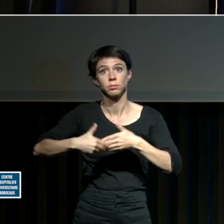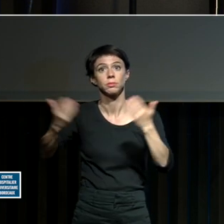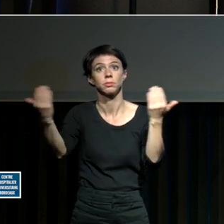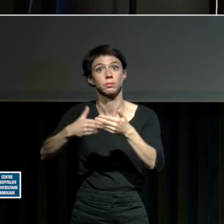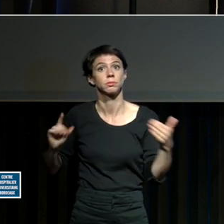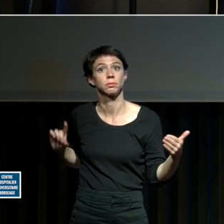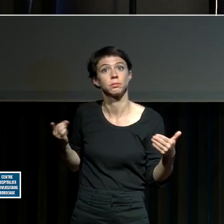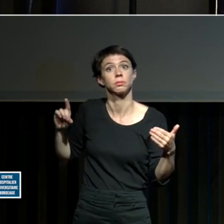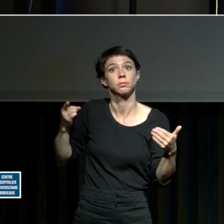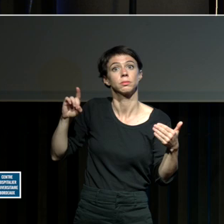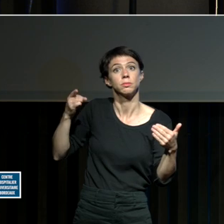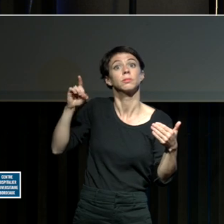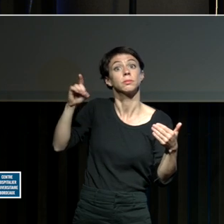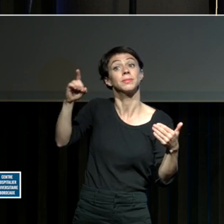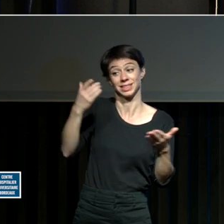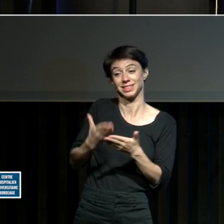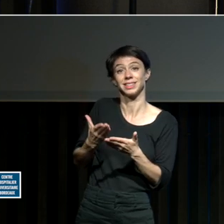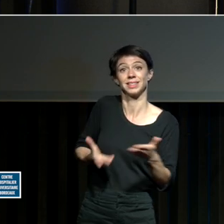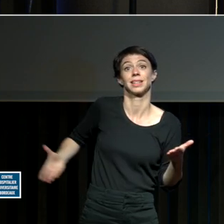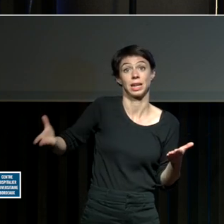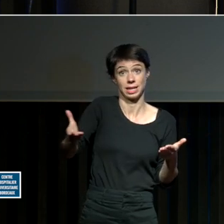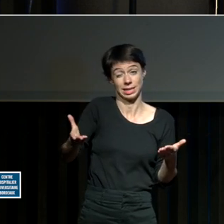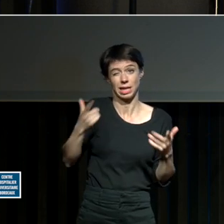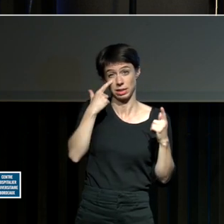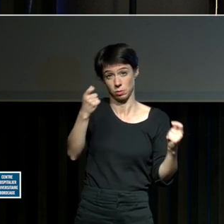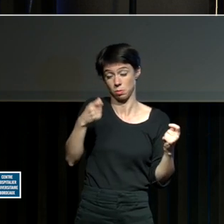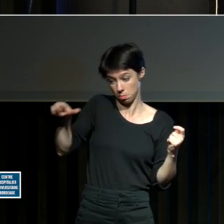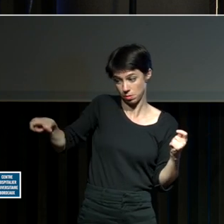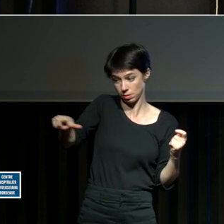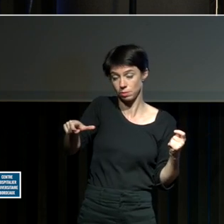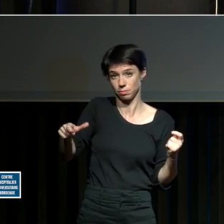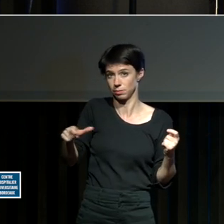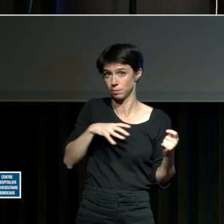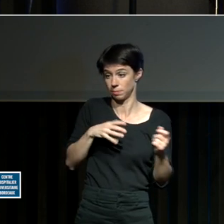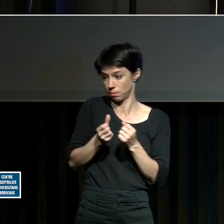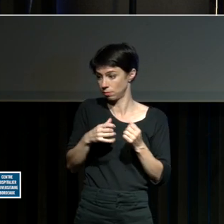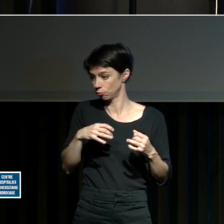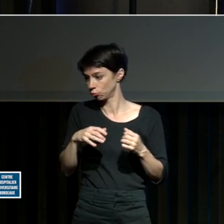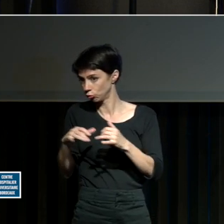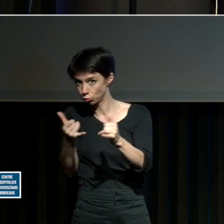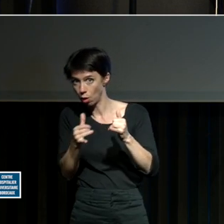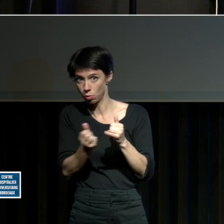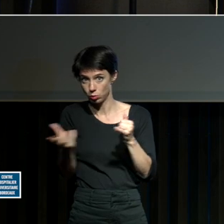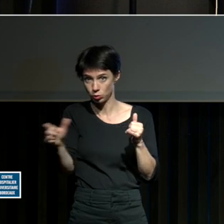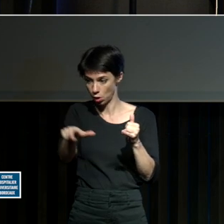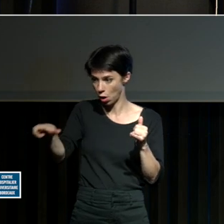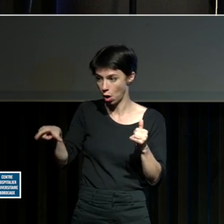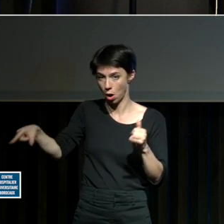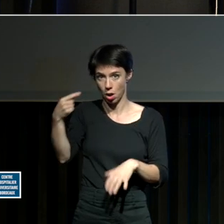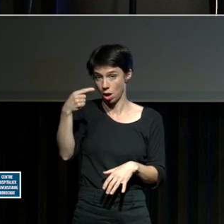va participer chez certains joueurs au maintien finalement d'une préoccupation